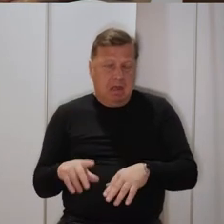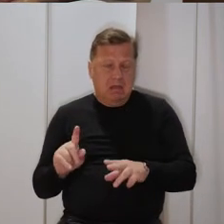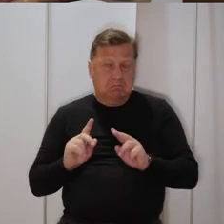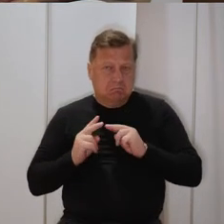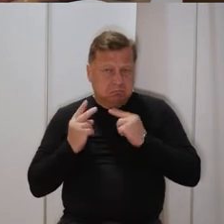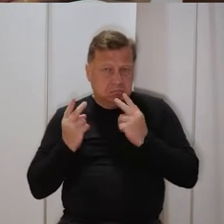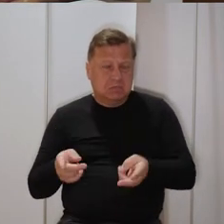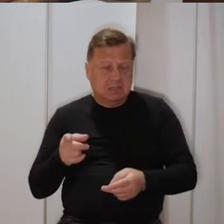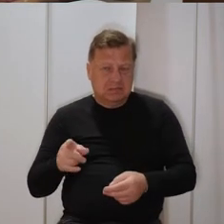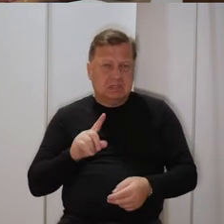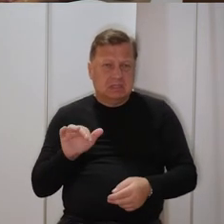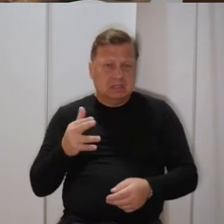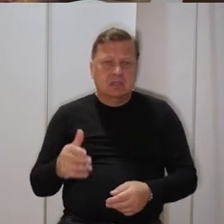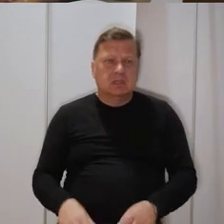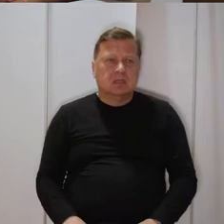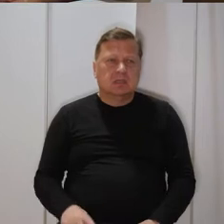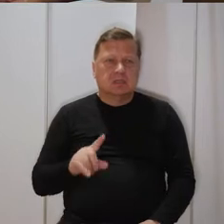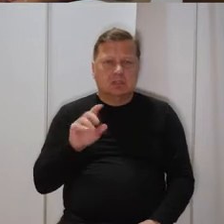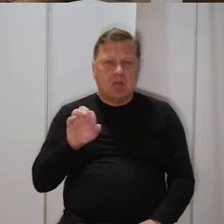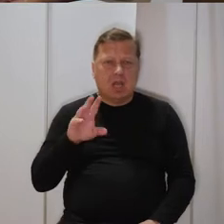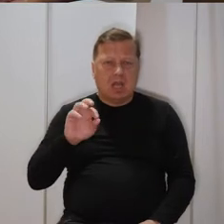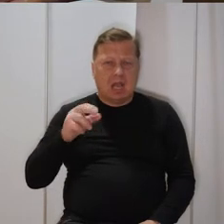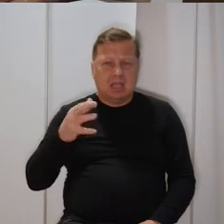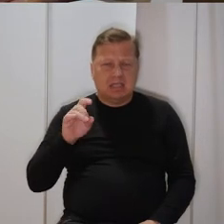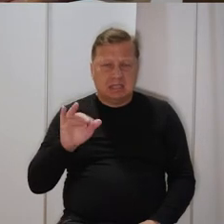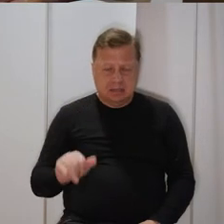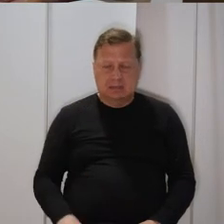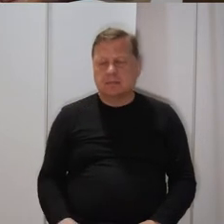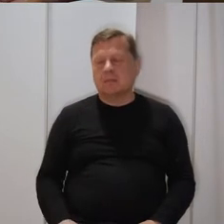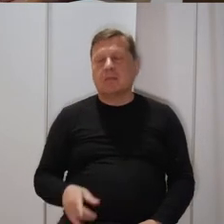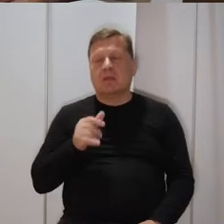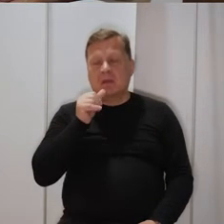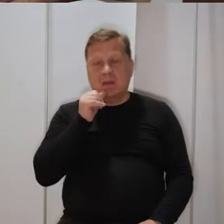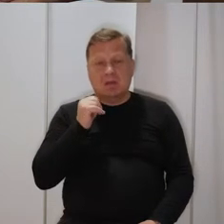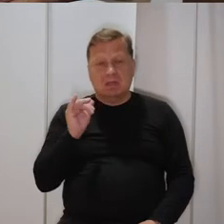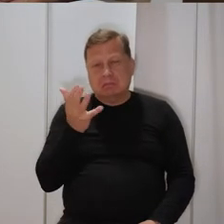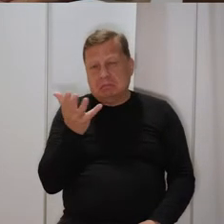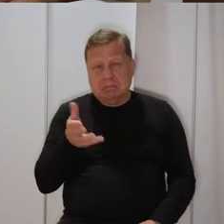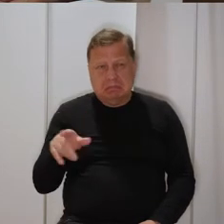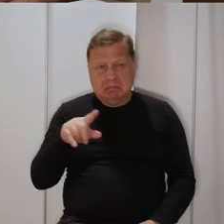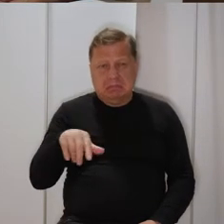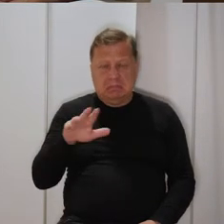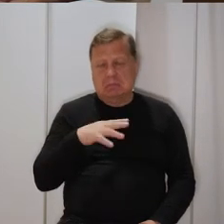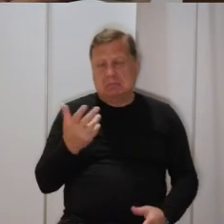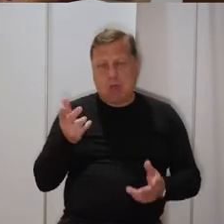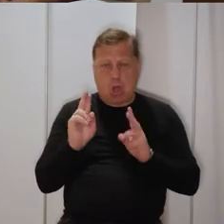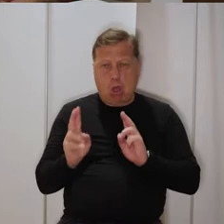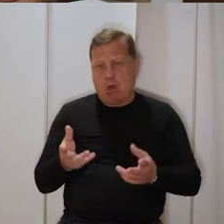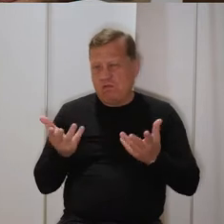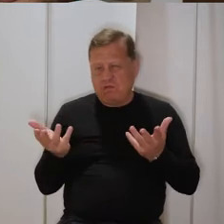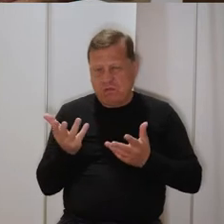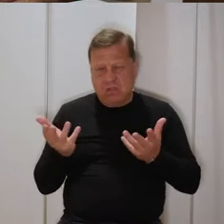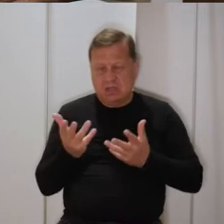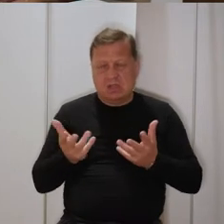przekazana jest w tym zinie, to jest zin wegański. Także gdzieś tam, może w oficjalnym,